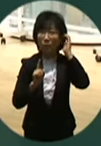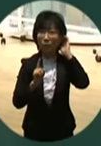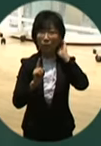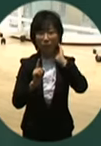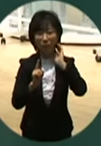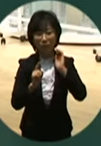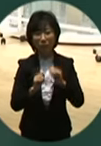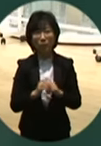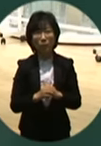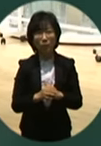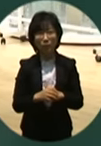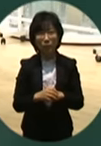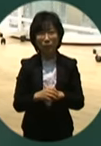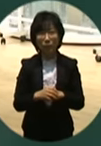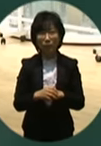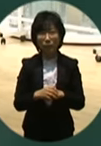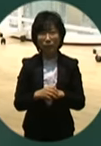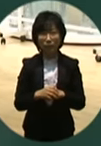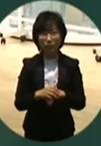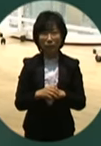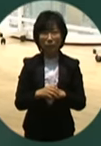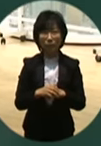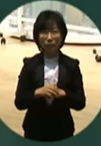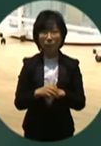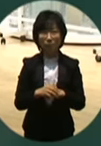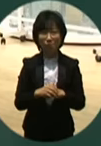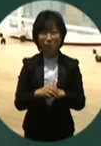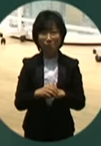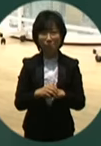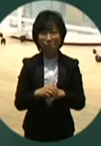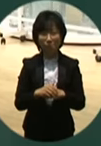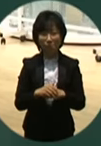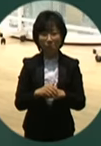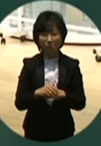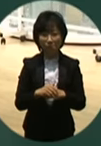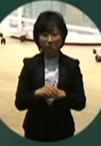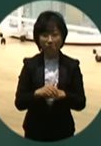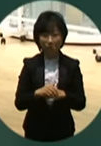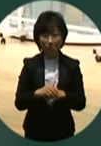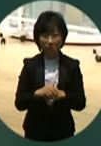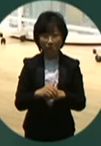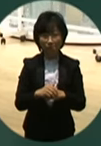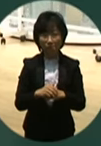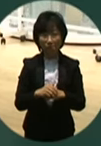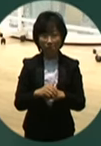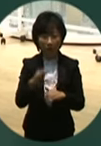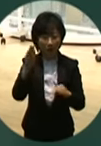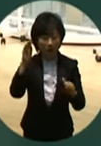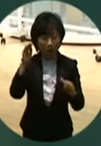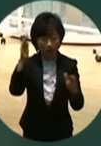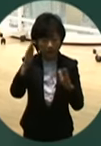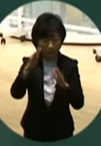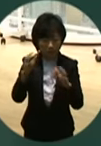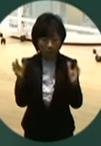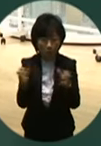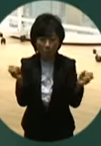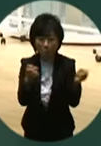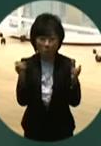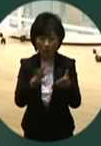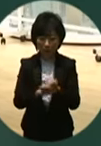어떻게 누가 뭐 학생들이 모여서 하는 얘기가 뭐 교회 뭐 한국 교회 뭐 실세는 누구며